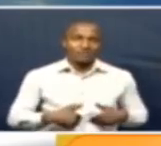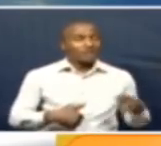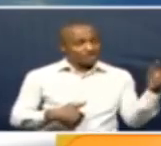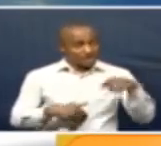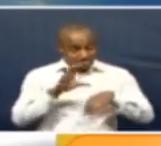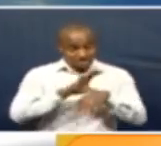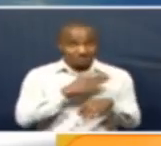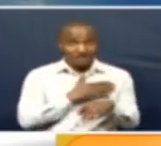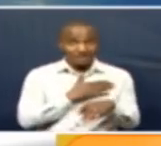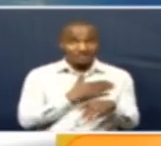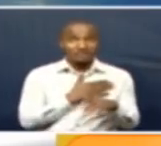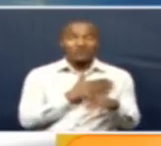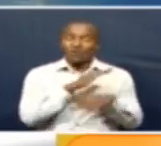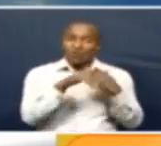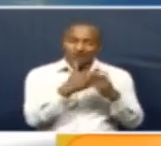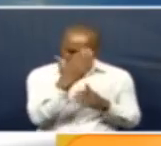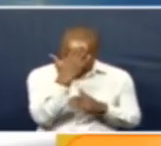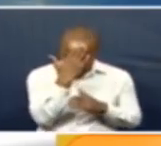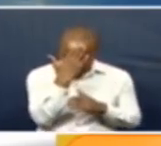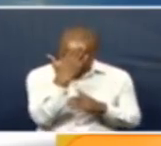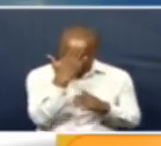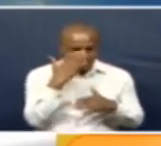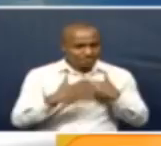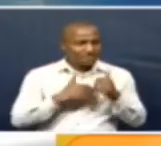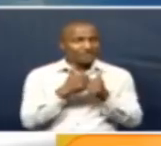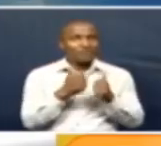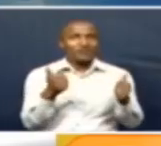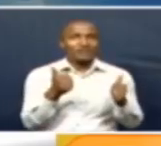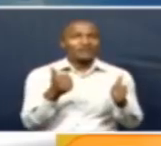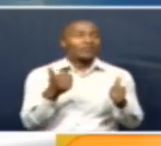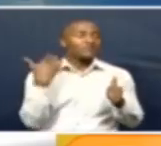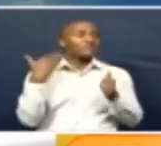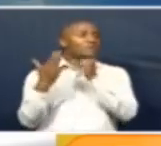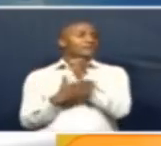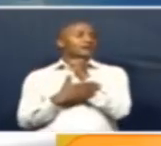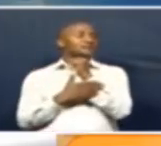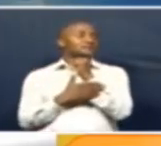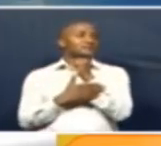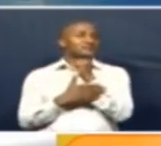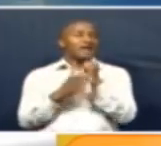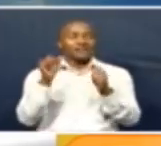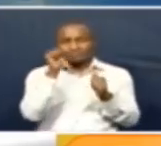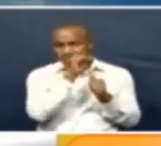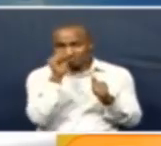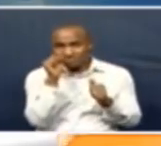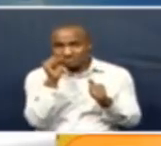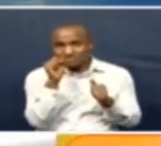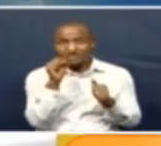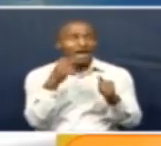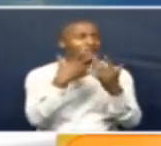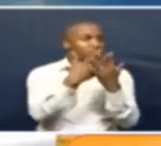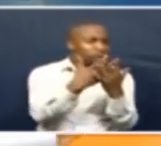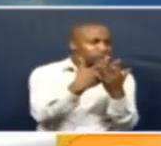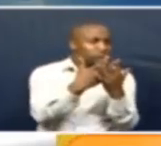yangu ni watu wako ambo na watu wako na discipline na ni wale watu walikuwa rejected wengine ni chokora wengine ni prisoner